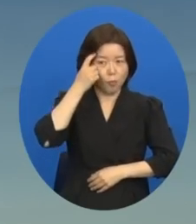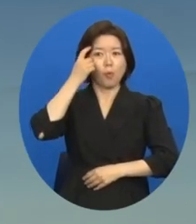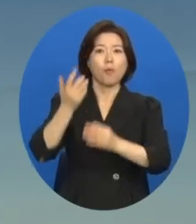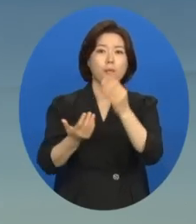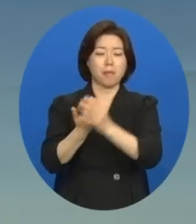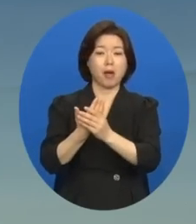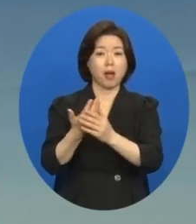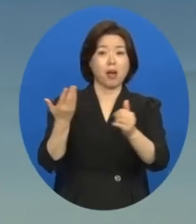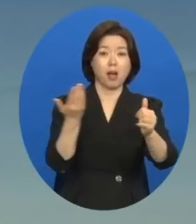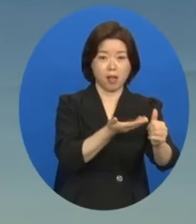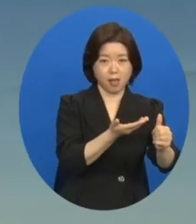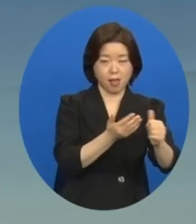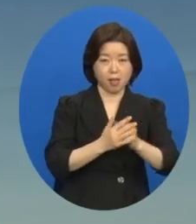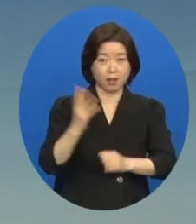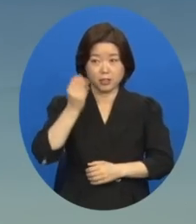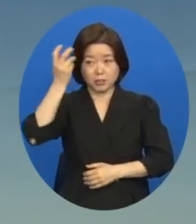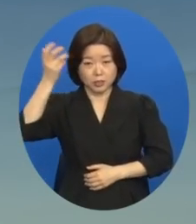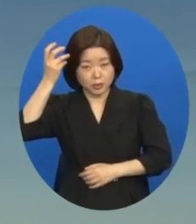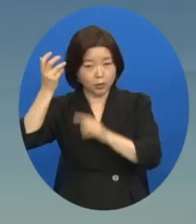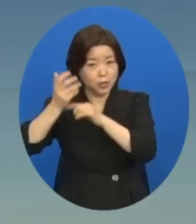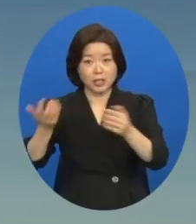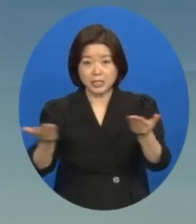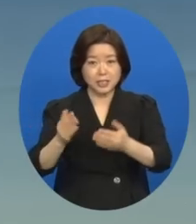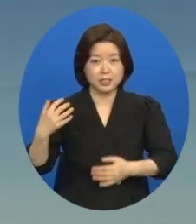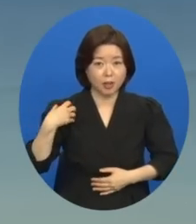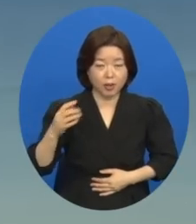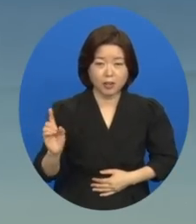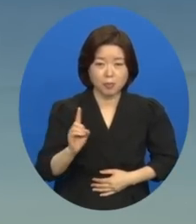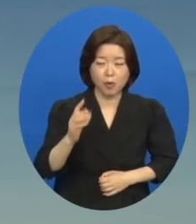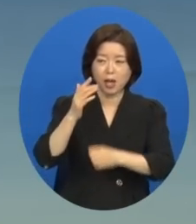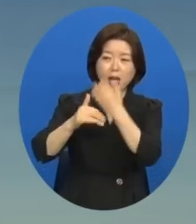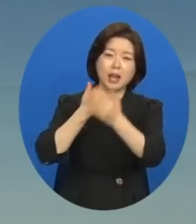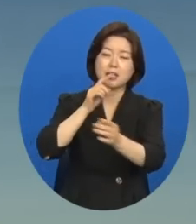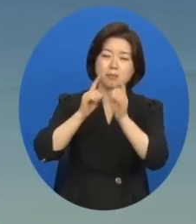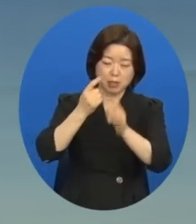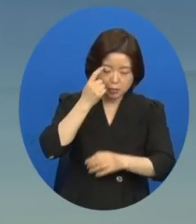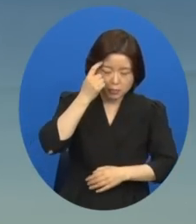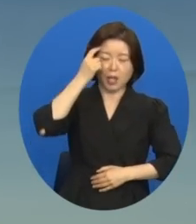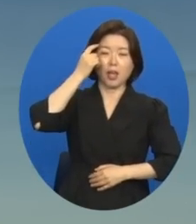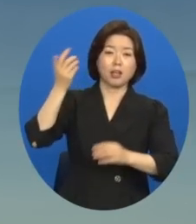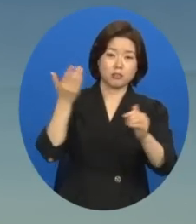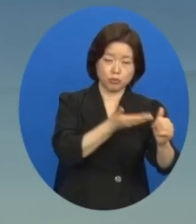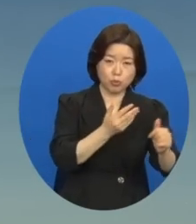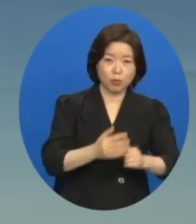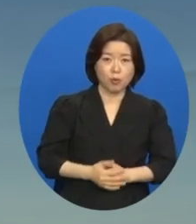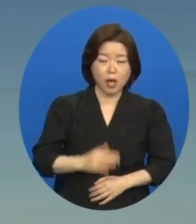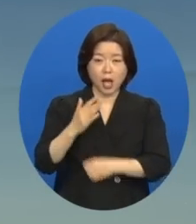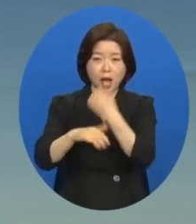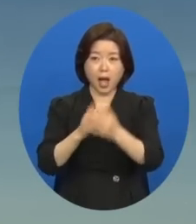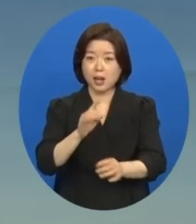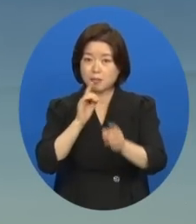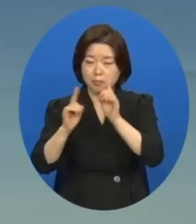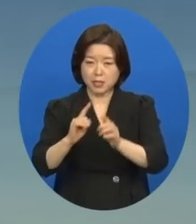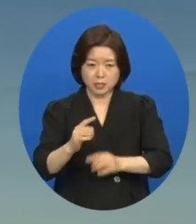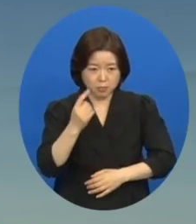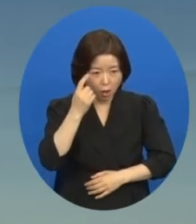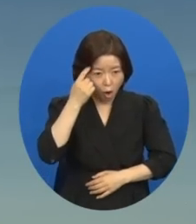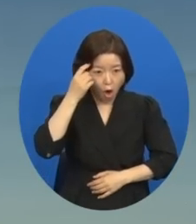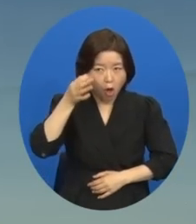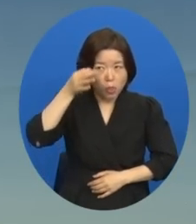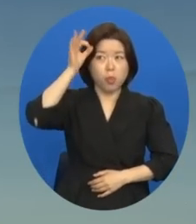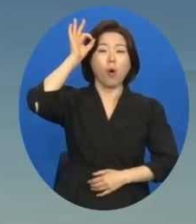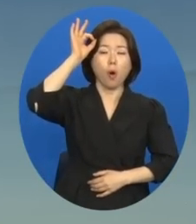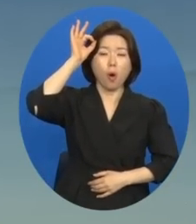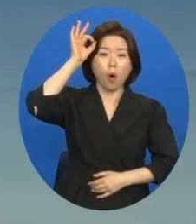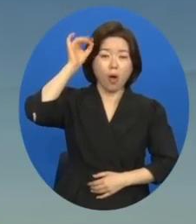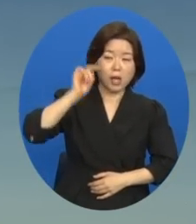하리라. 성령은 어떤 일을 한다고요? 하나님의 말씀을 깨닫게 하시고 하나님의 말씀이 생각나게 하셔서